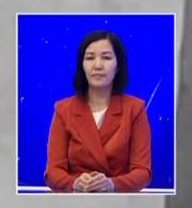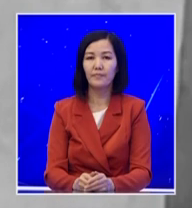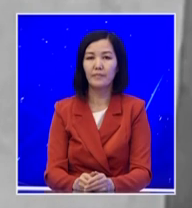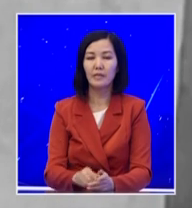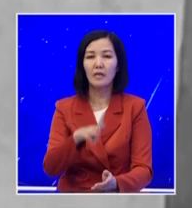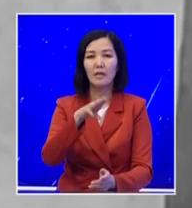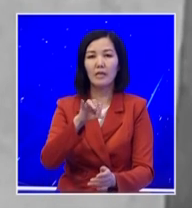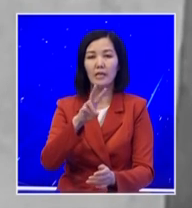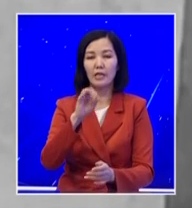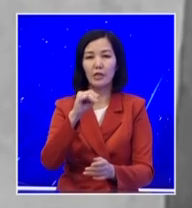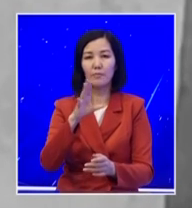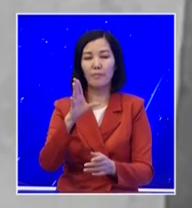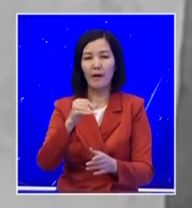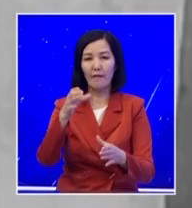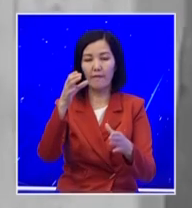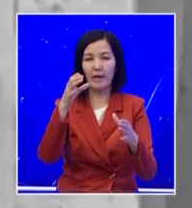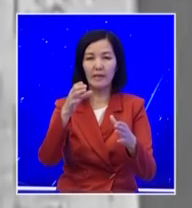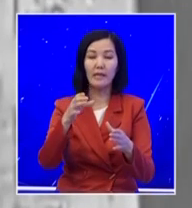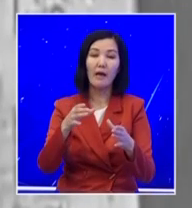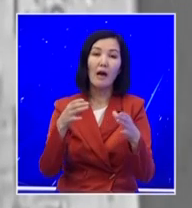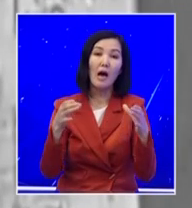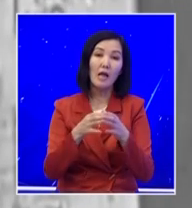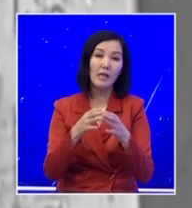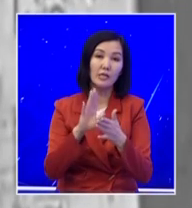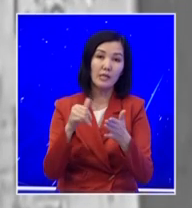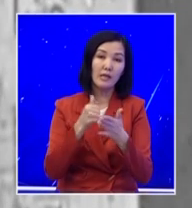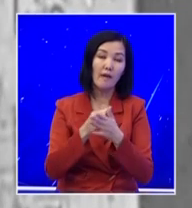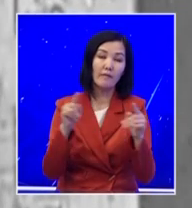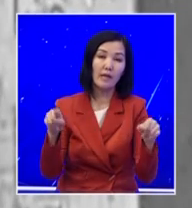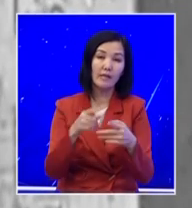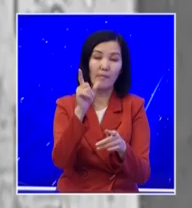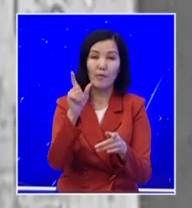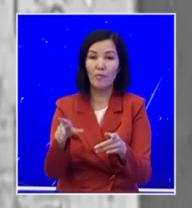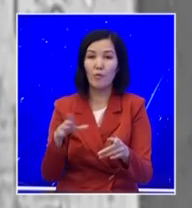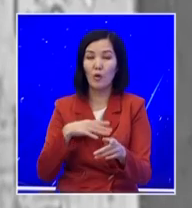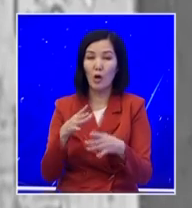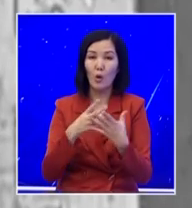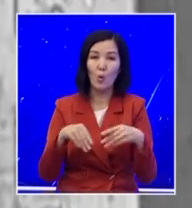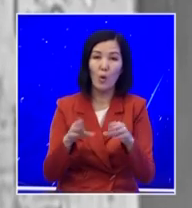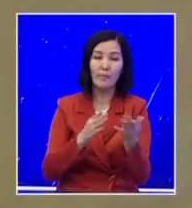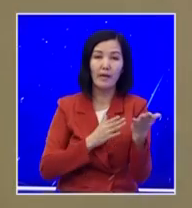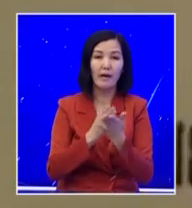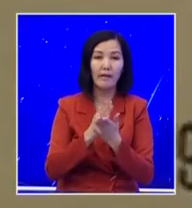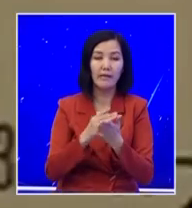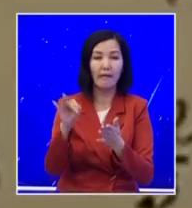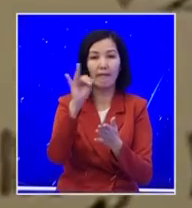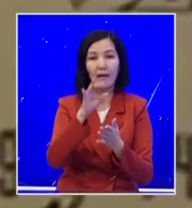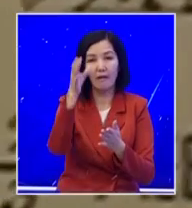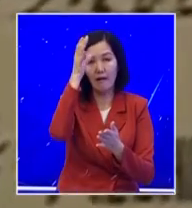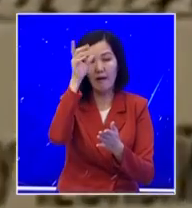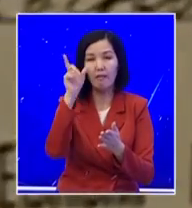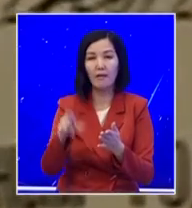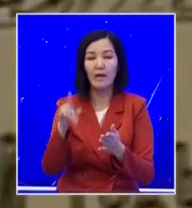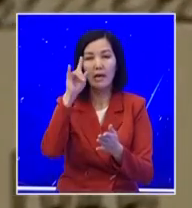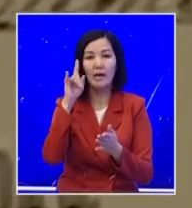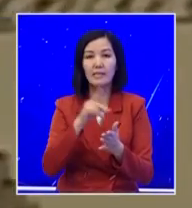Мухаммеджан Тынышбаев Алаш қозғалысының негізін қалаушылардың бірі. Қазақтың көрнекті саяси және қоғам қайраткері. Тарихшы ғалым. Қазақтан шыққан